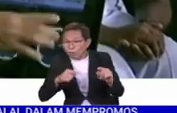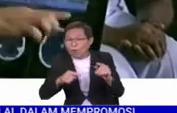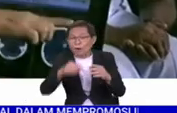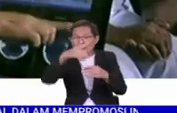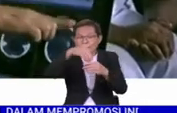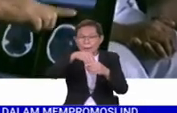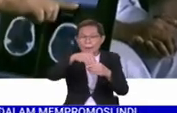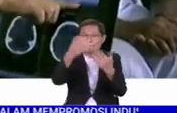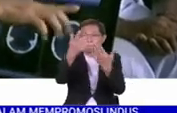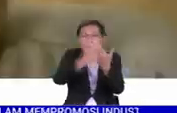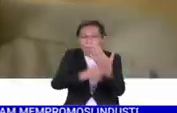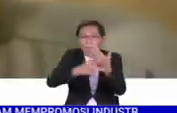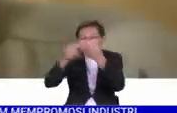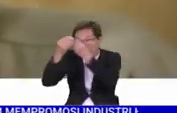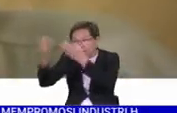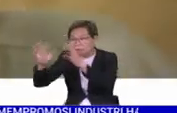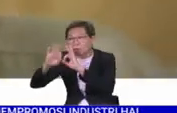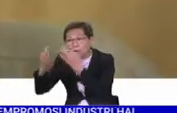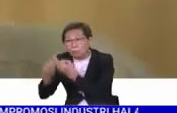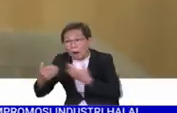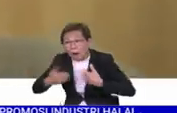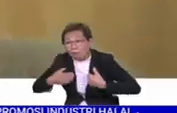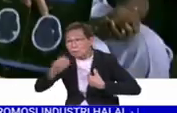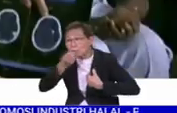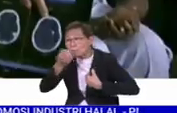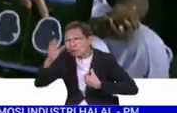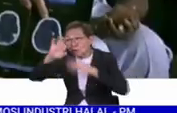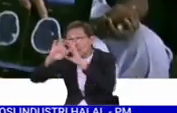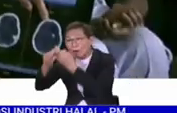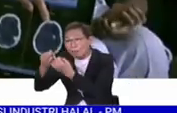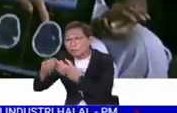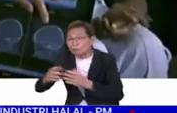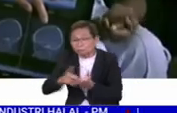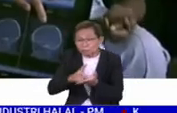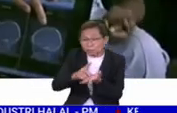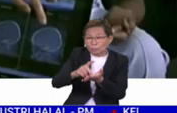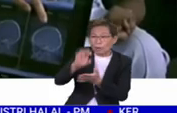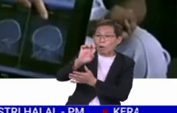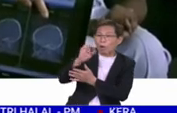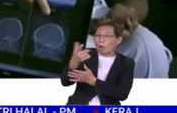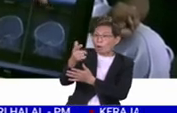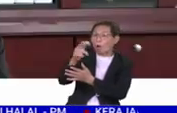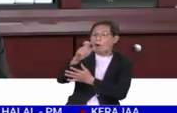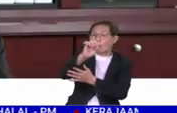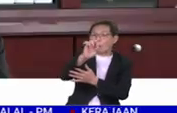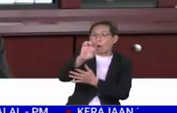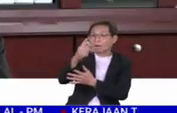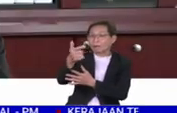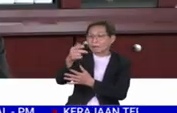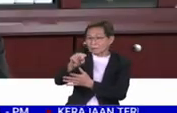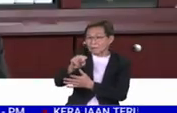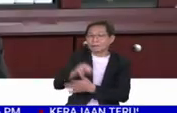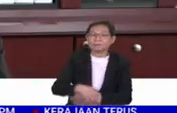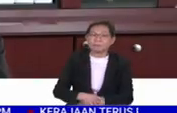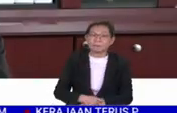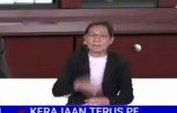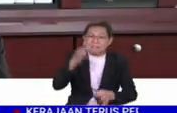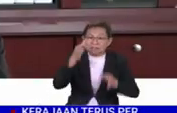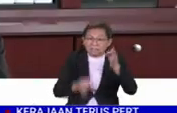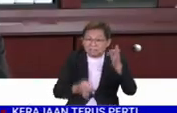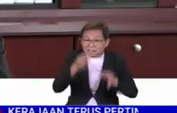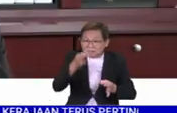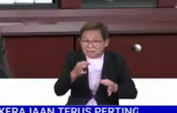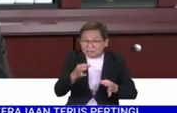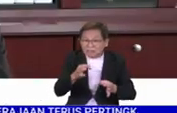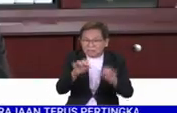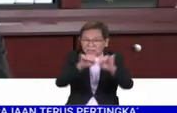itu, adakah telah bagi tahu waris atau tidak. Itu penting. Jadi di situ pengesanan berlaku. Okay,